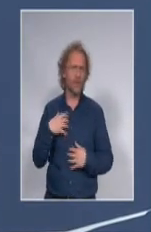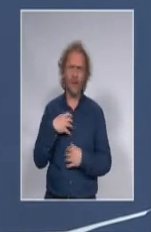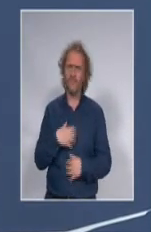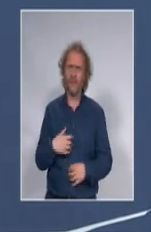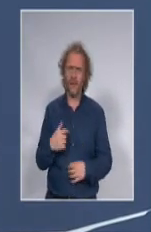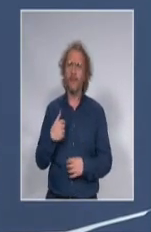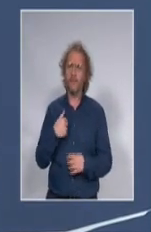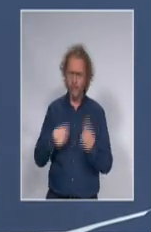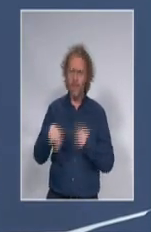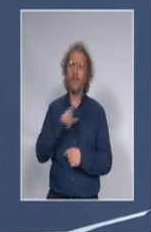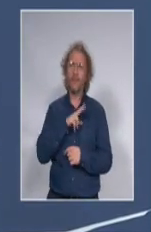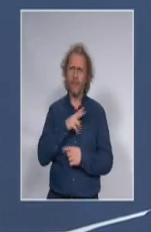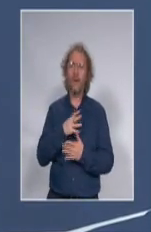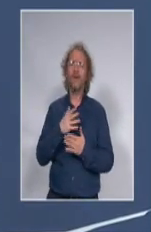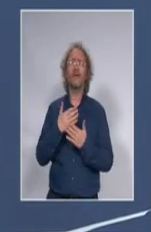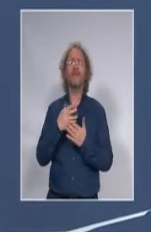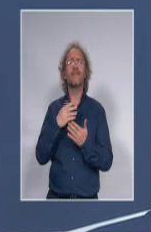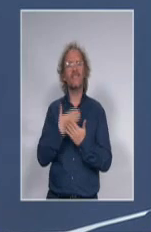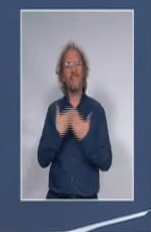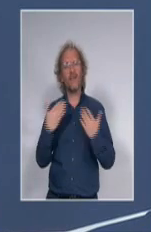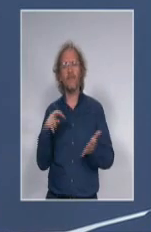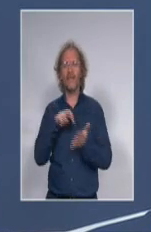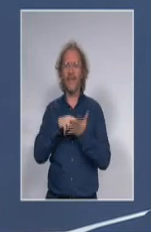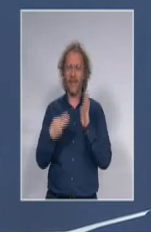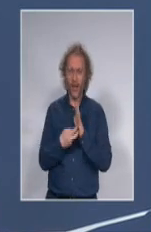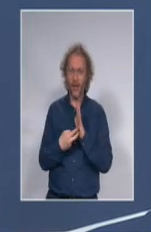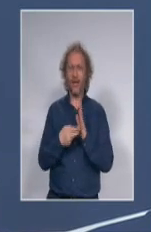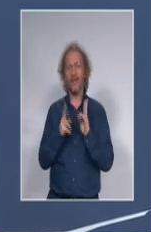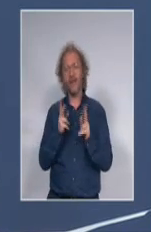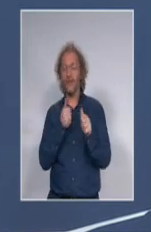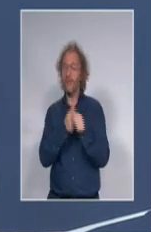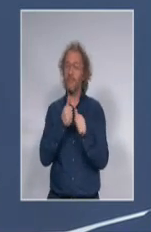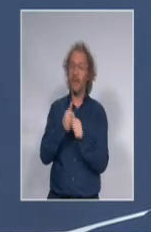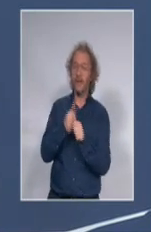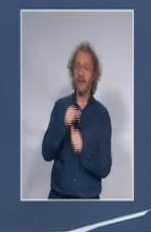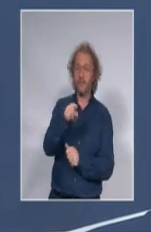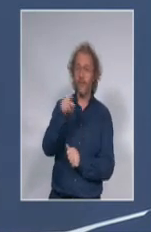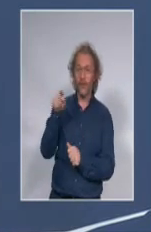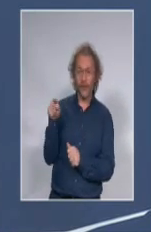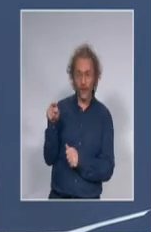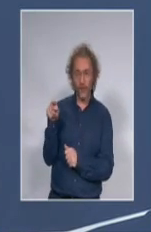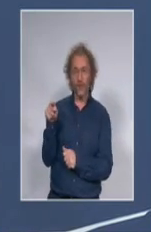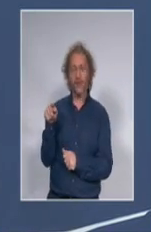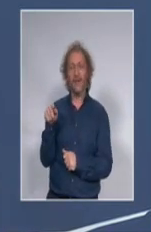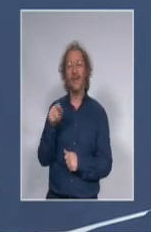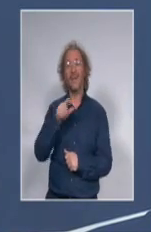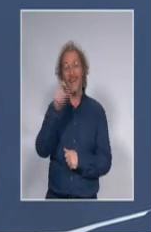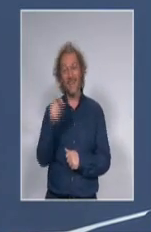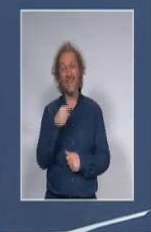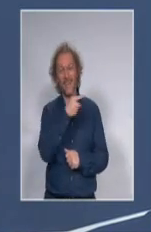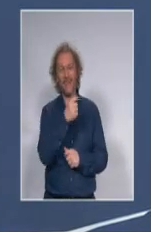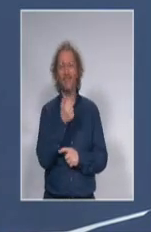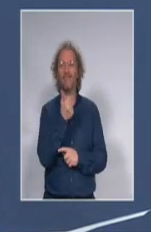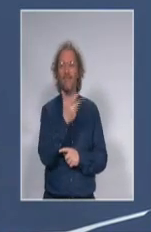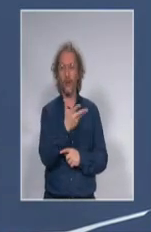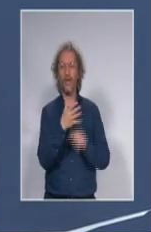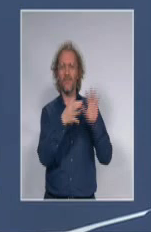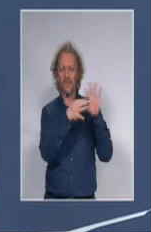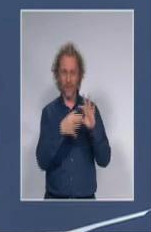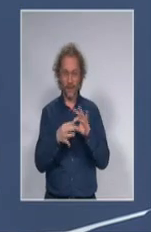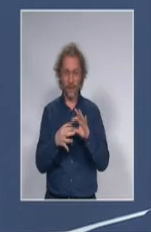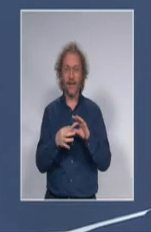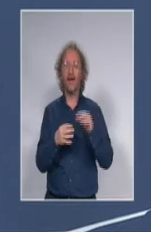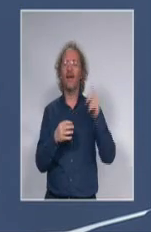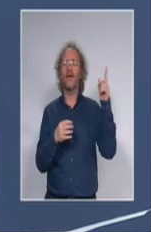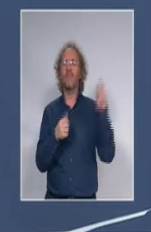pratimo. Pratimo telefonske brojeve, pre svega italijanske. Ne prisluškujemo da